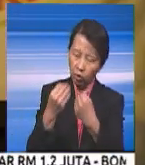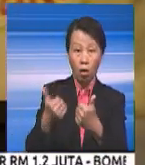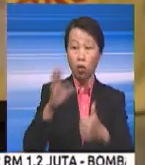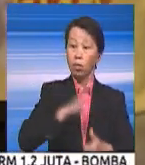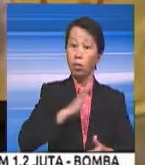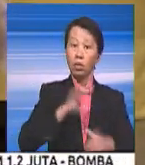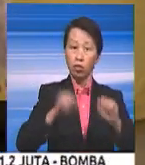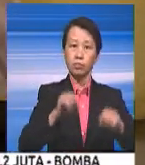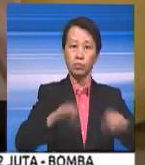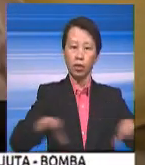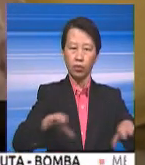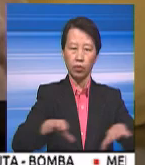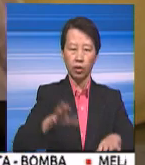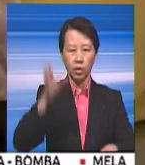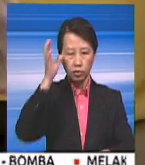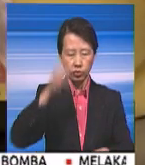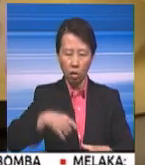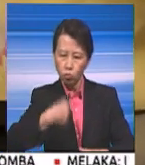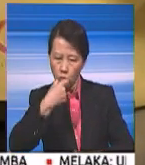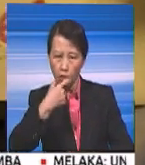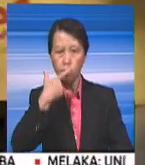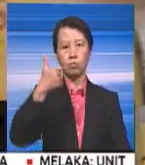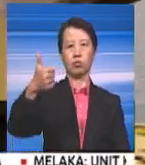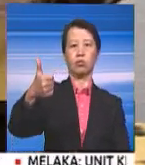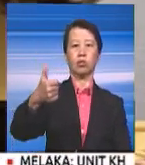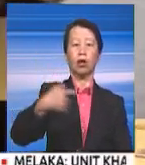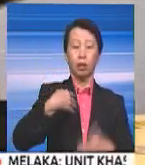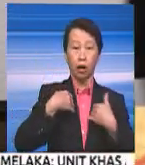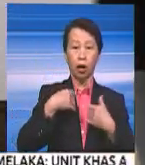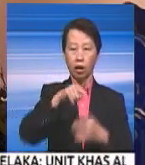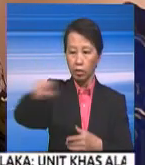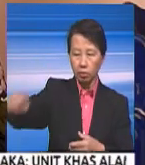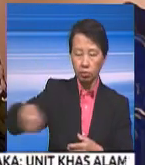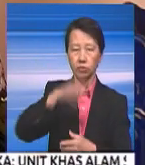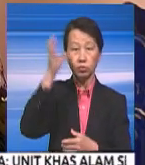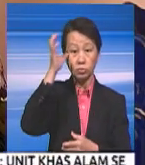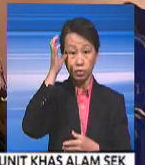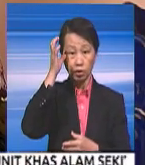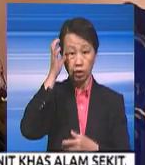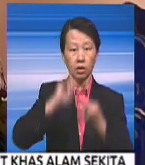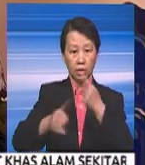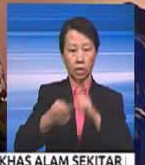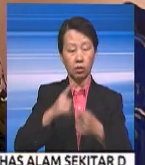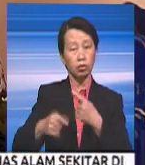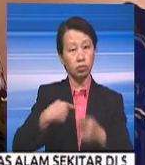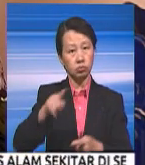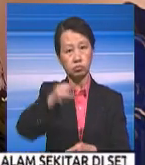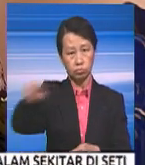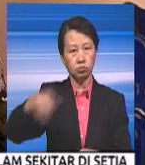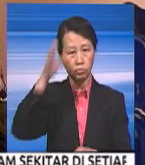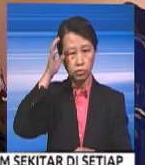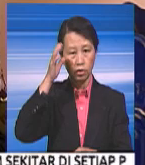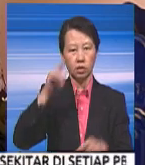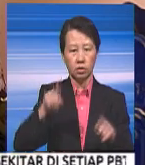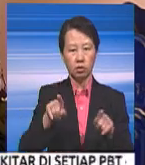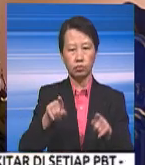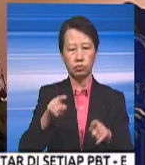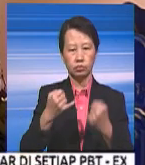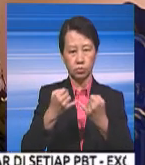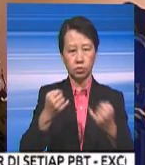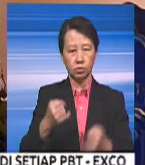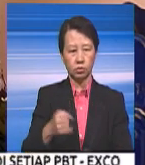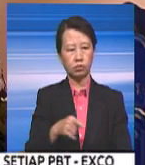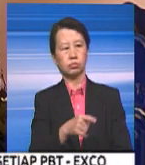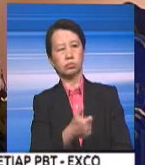boleh buat macam ni. Dan Chinese rasa, eh okey, sebab ada juga kalangan diorang yang Chinese, kawan-kawan Mama kan. Diorang banyak jugalah Chinese yang macam,